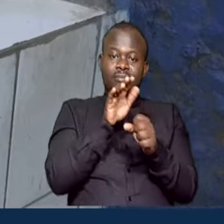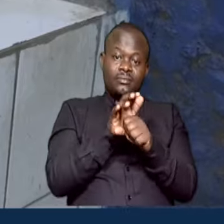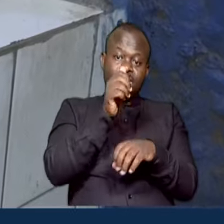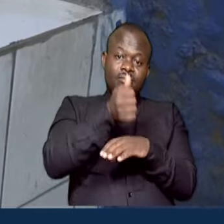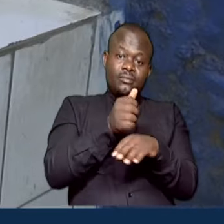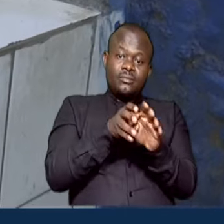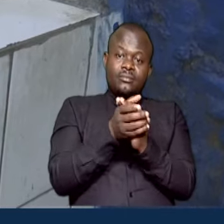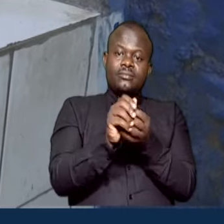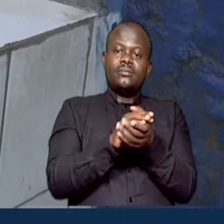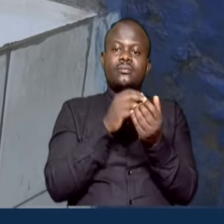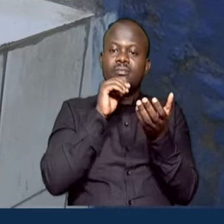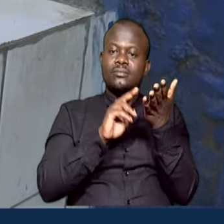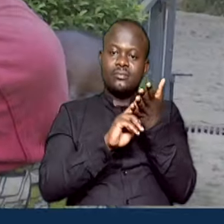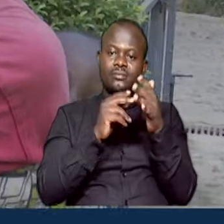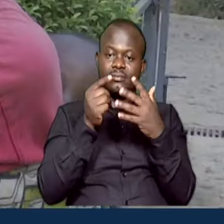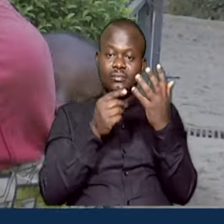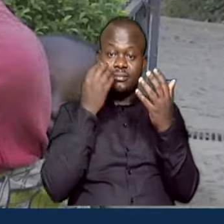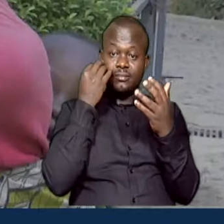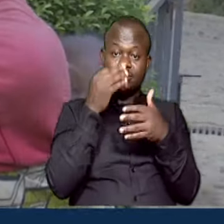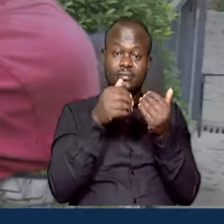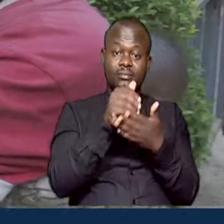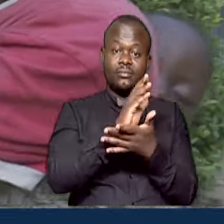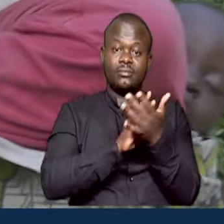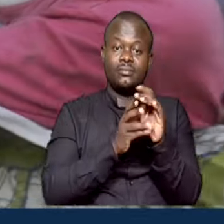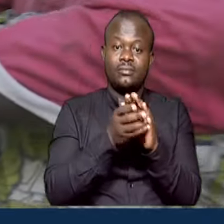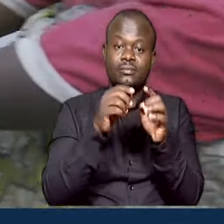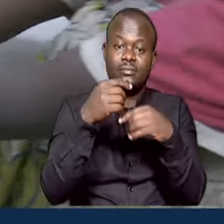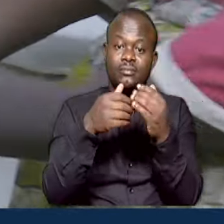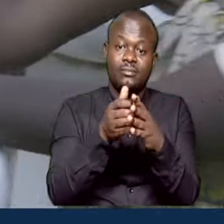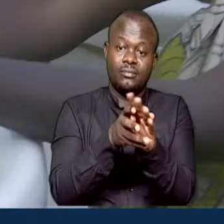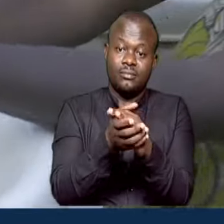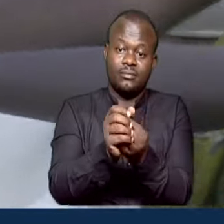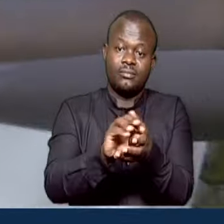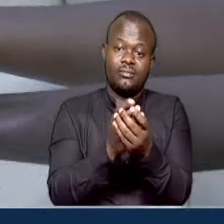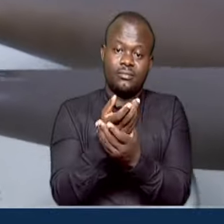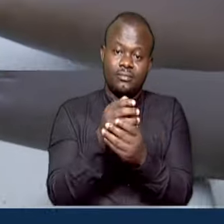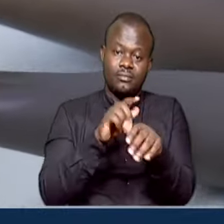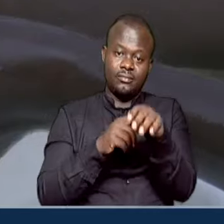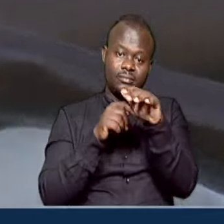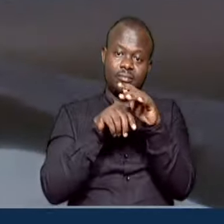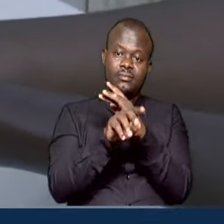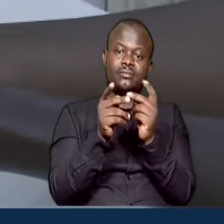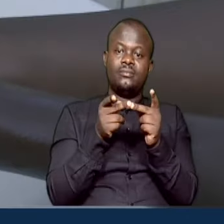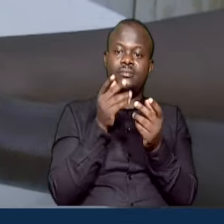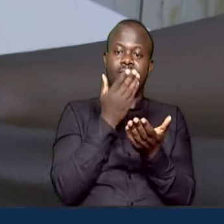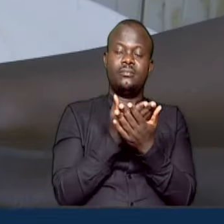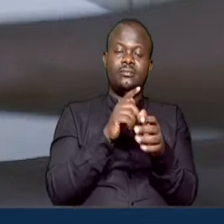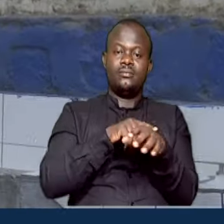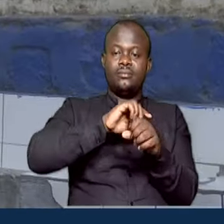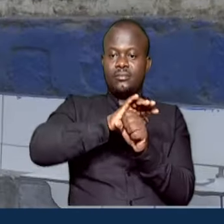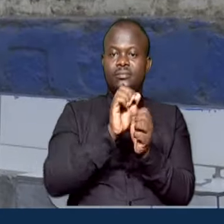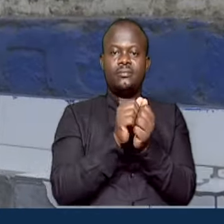ubukarabiro ntiyagikoreshwa nubwo hari bamwe bakomeje kujya bakaraba intoki mu gihe binjiye aho byasabwaga mu gihe cya